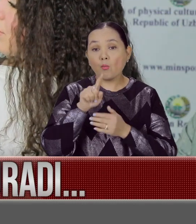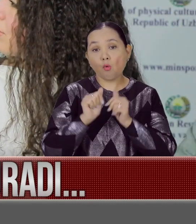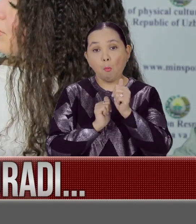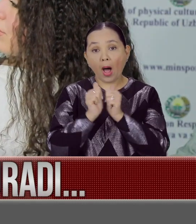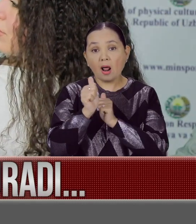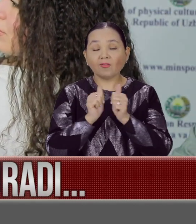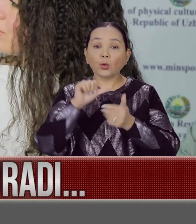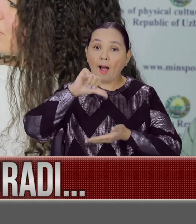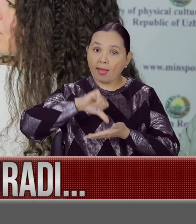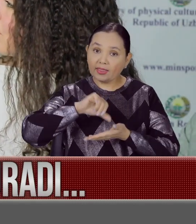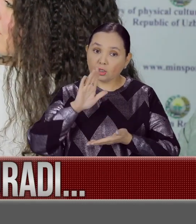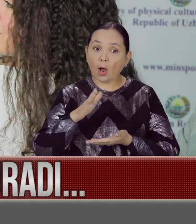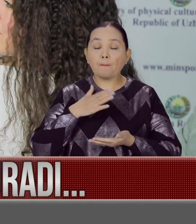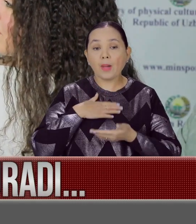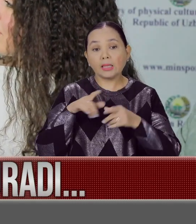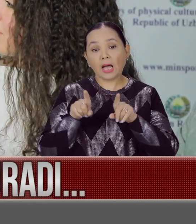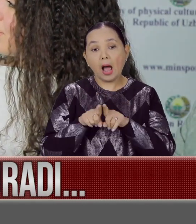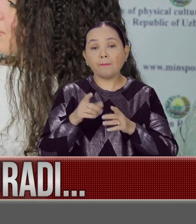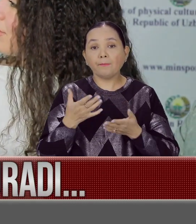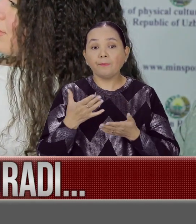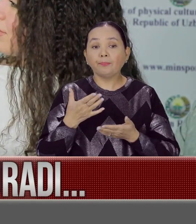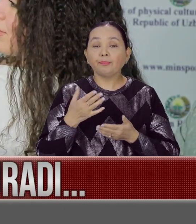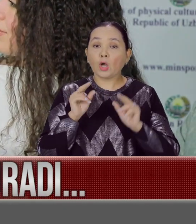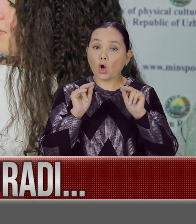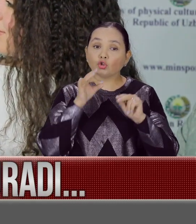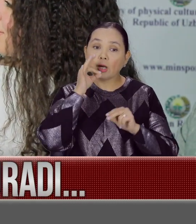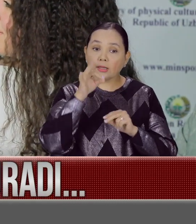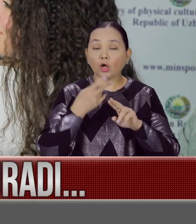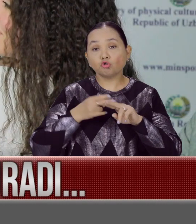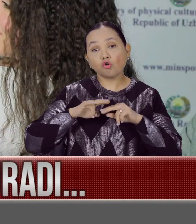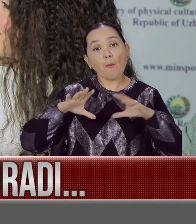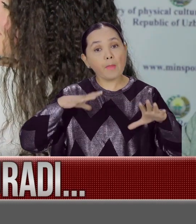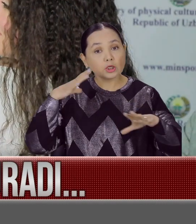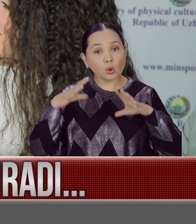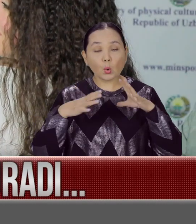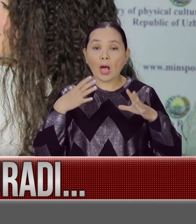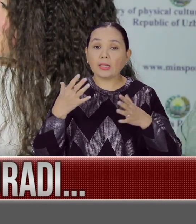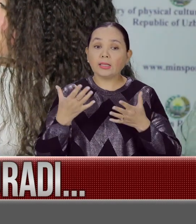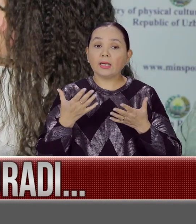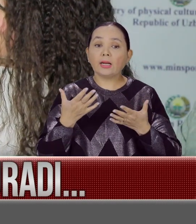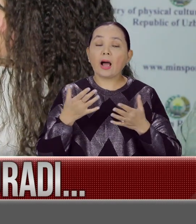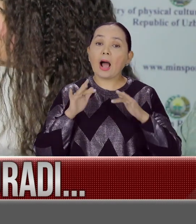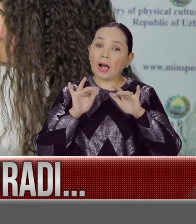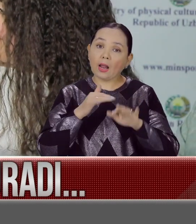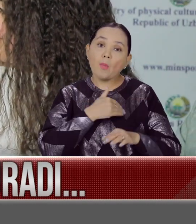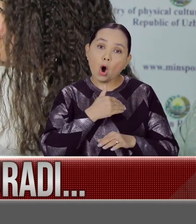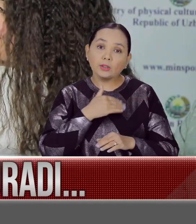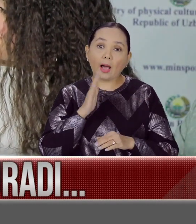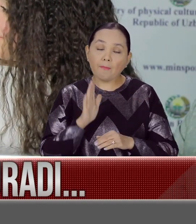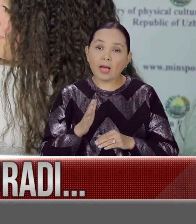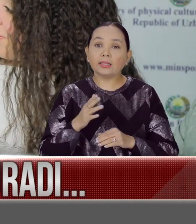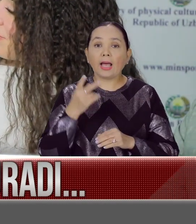marafonda qatnashaman. Men ham ochayotganda o'sha mashg'ulotlarni qilmoqdaman.